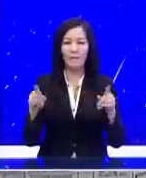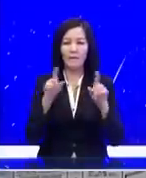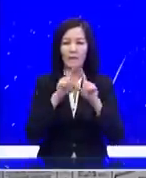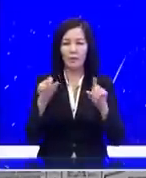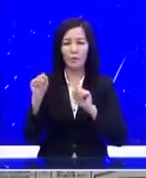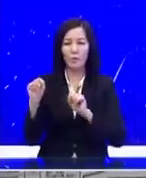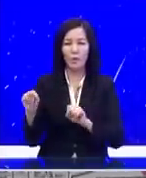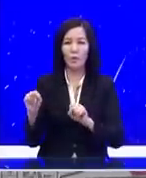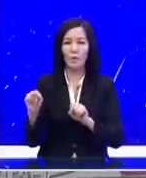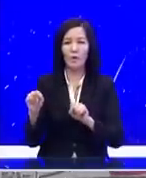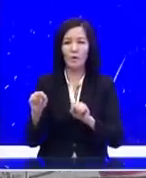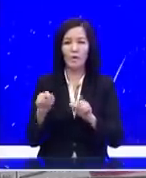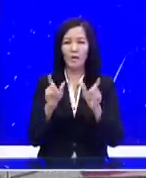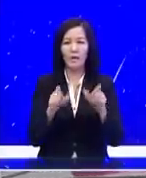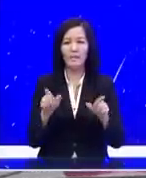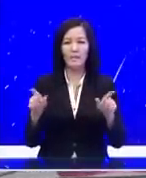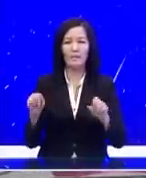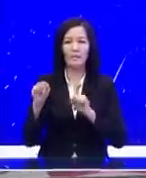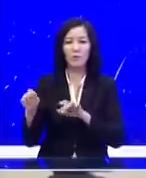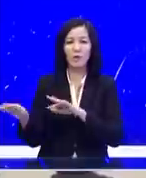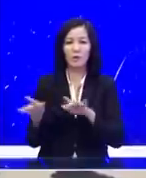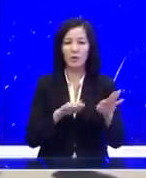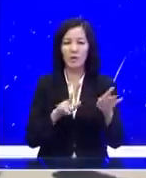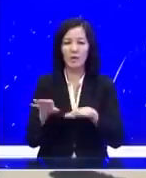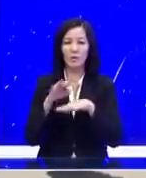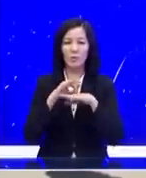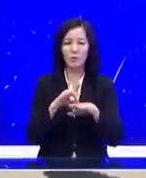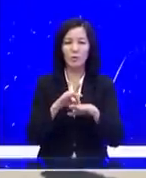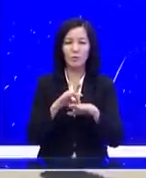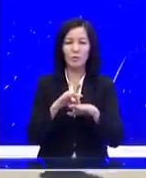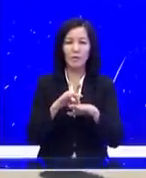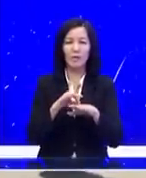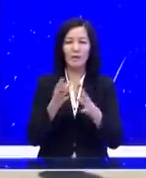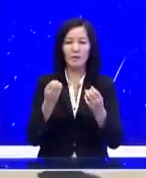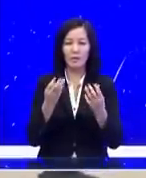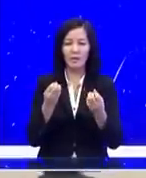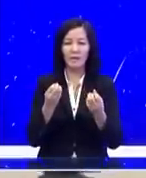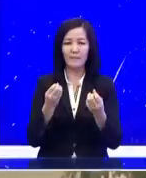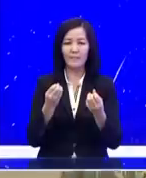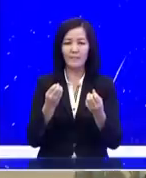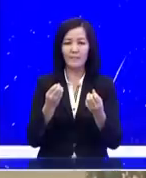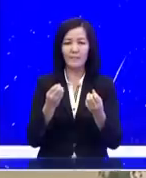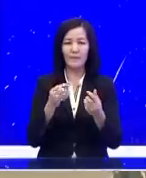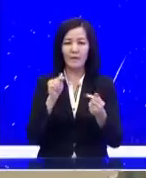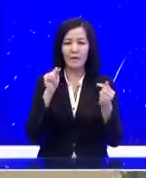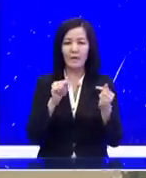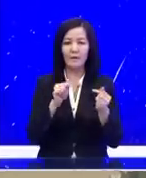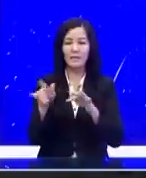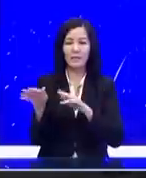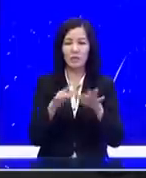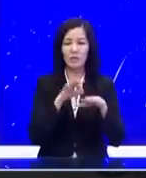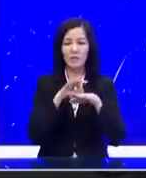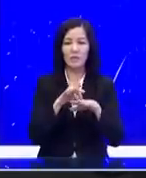қорғау. Азаматтық қорғаныс шараларды жүргізу, гражданская оборона және диверсияға қарсы іс-шараларды